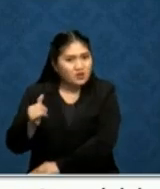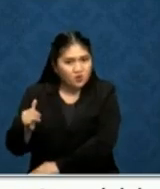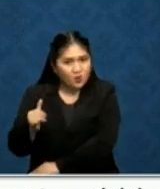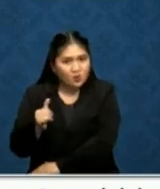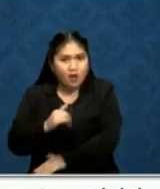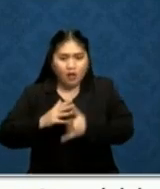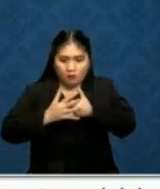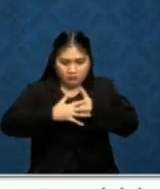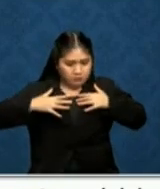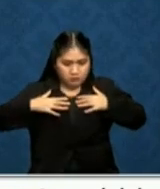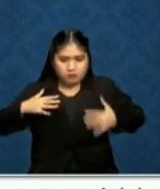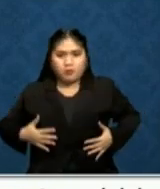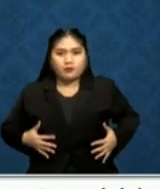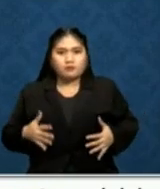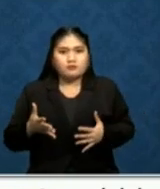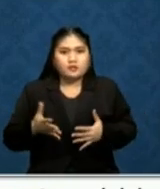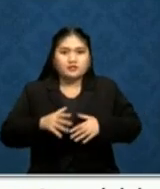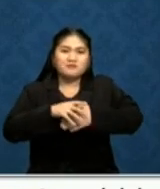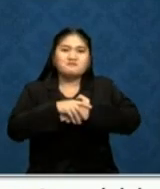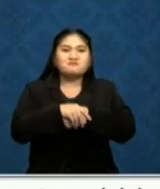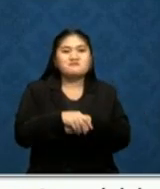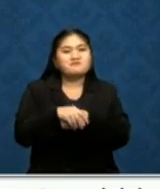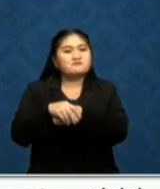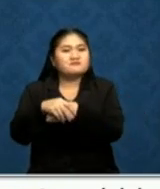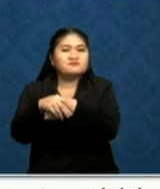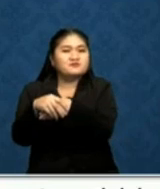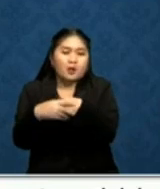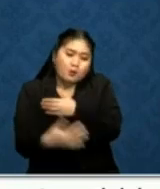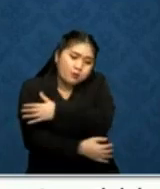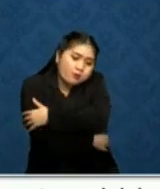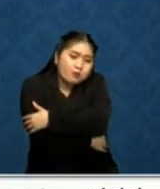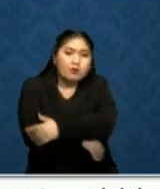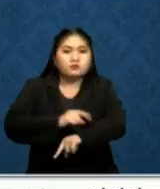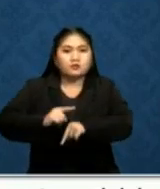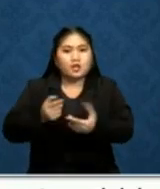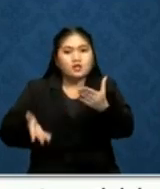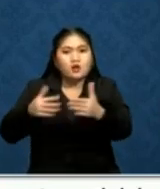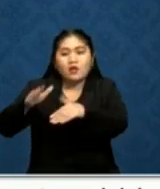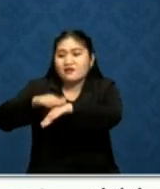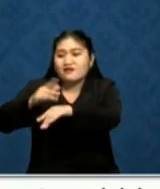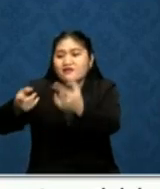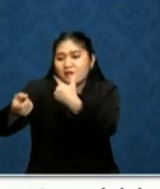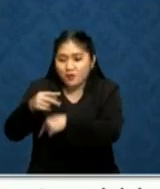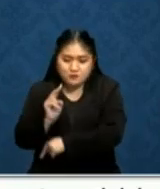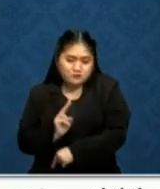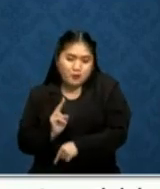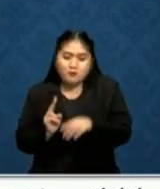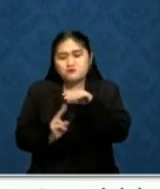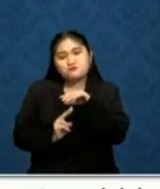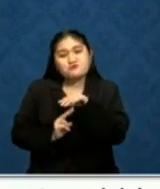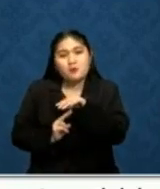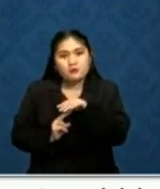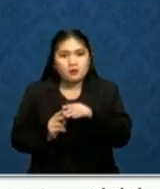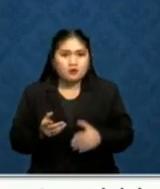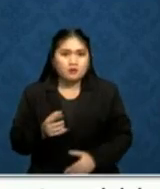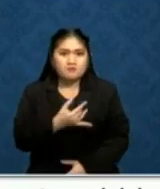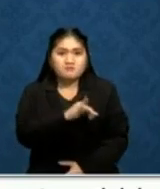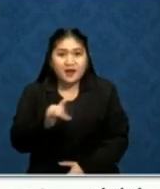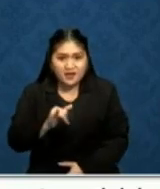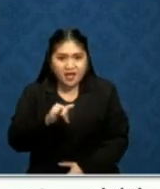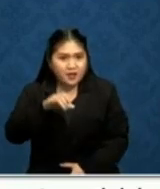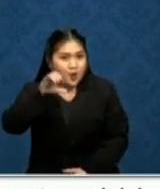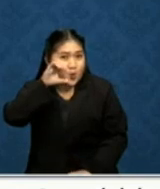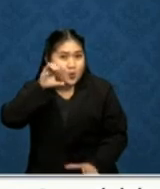กเนื้อต้องตัวเด็กจับมือถือแขนโอบเอวหรือเรียกเด็กเข้าไปหาและอยู่กัน2ต่อ2หรือหนักไปกว่านั้นคือส่งภา